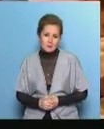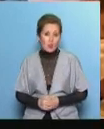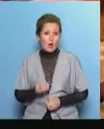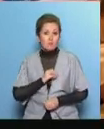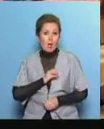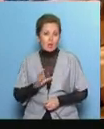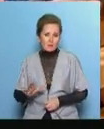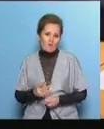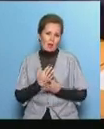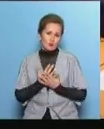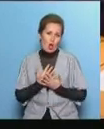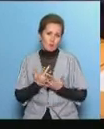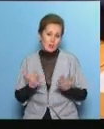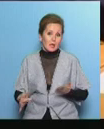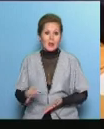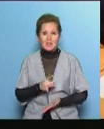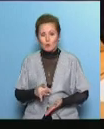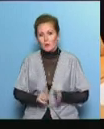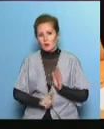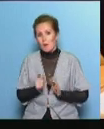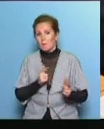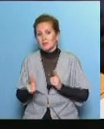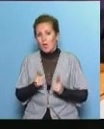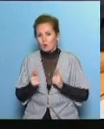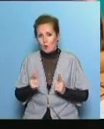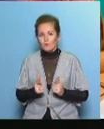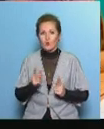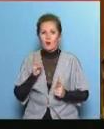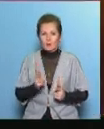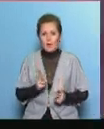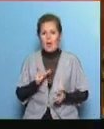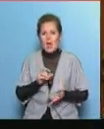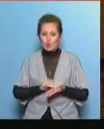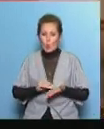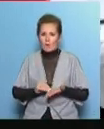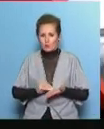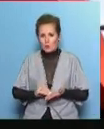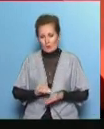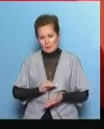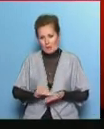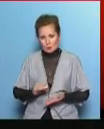Богатство в разнообразии. Республика начинает подготовку к этнографическому диктанту.